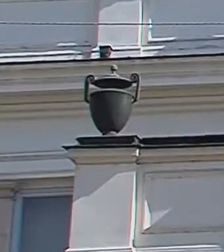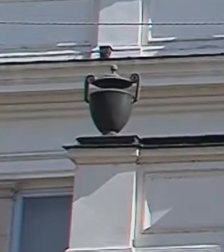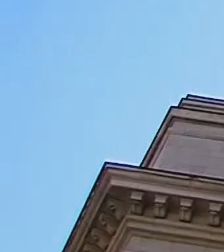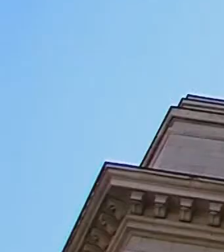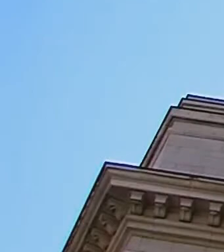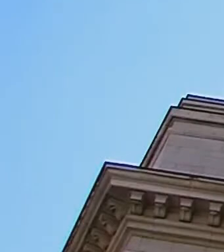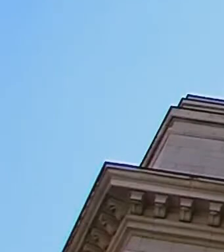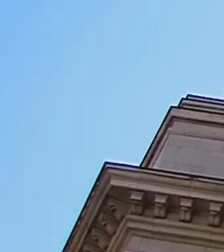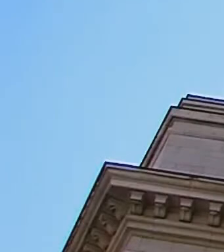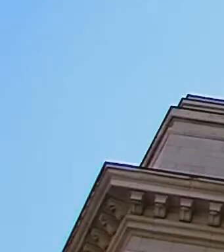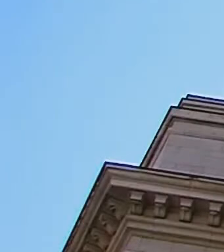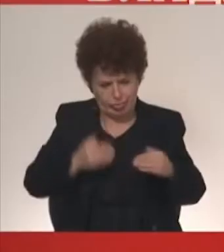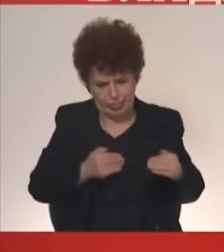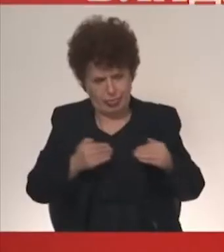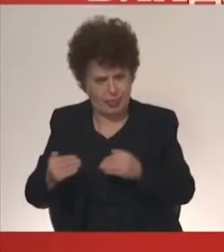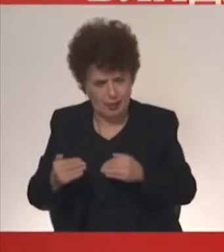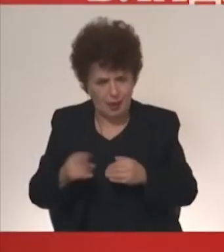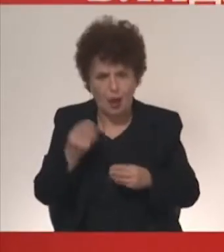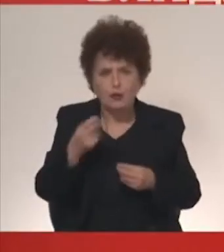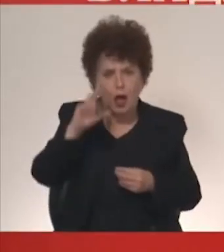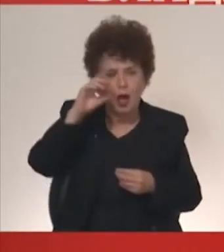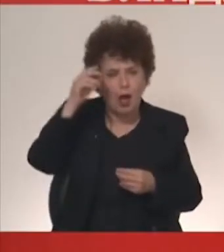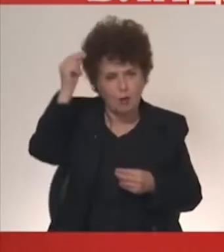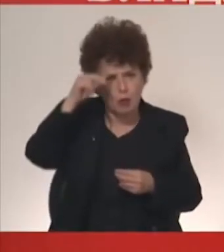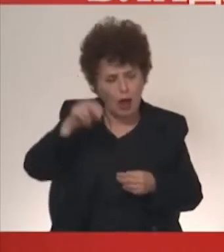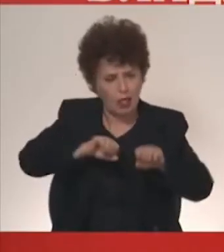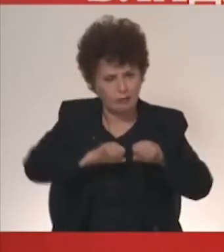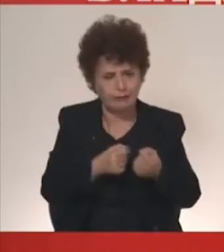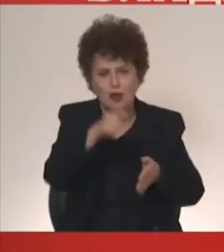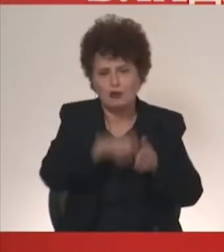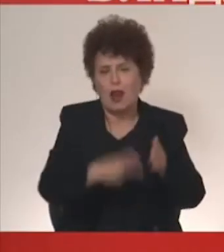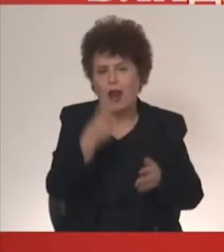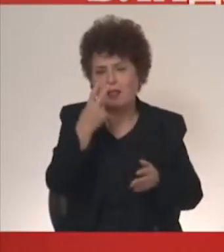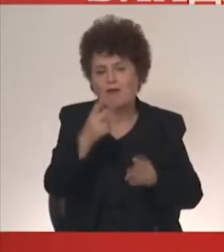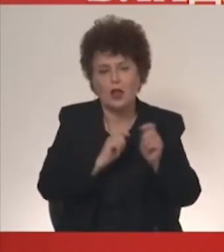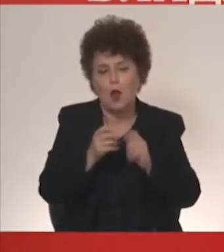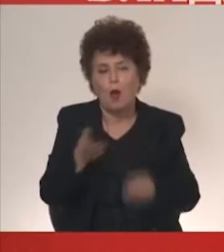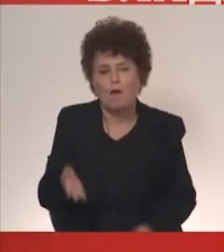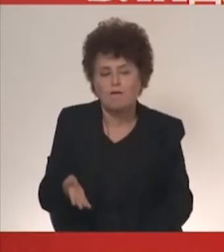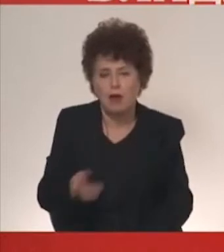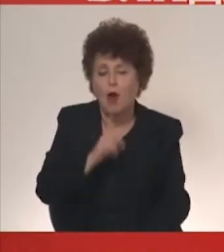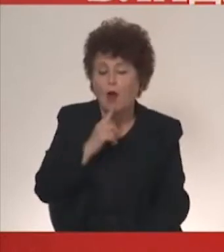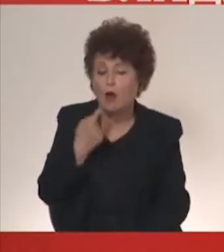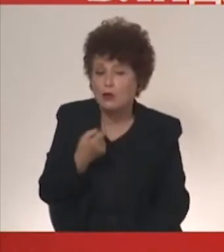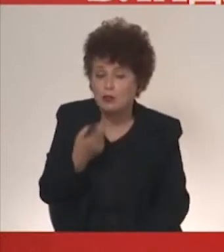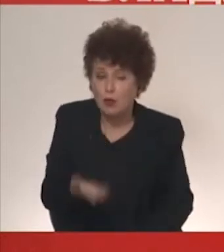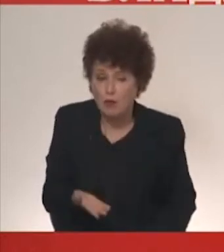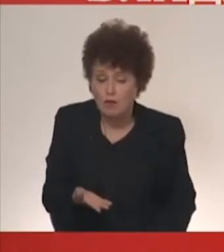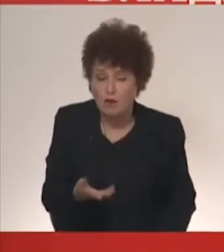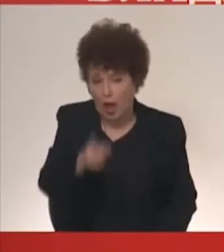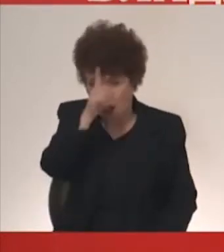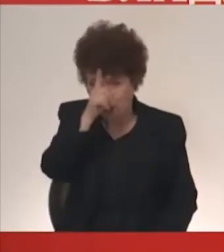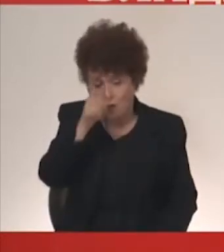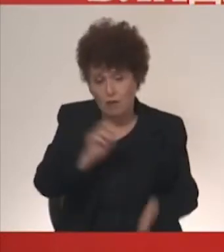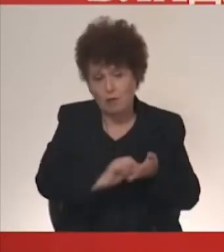2 të marrëveshjes për fqinësi të mirë. Bulgaria go prekërshi çlenin 2 od dogovorot. Bulgaria e ka shkelur nenin 2 të marrëveshjes